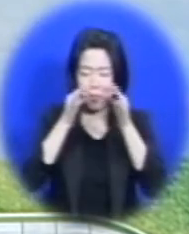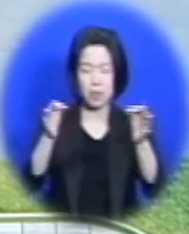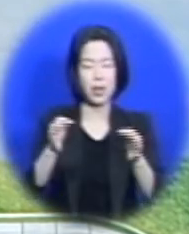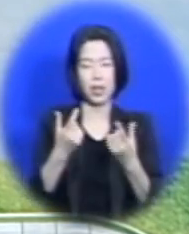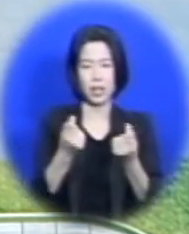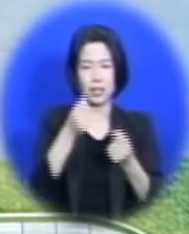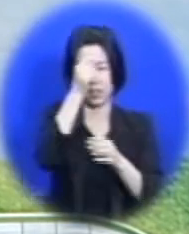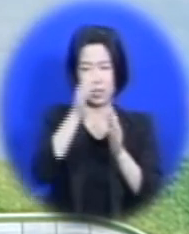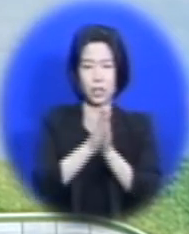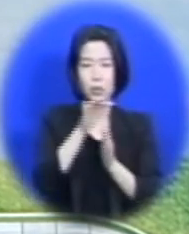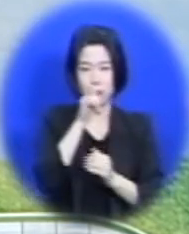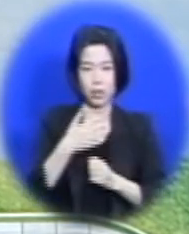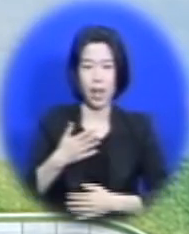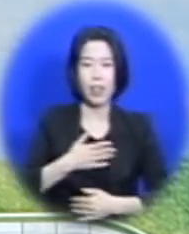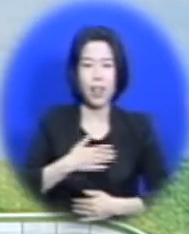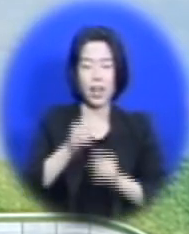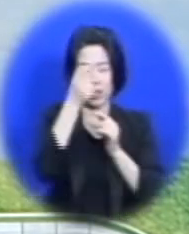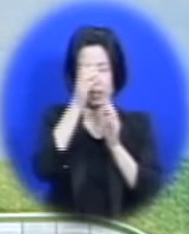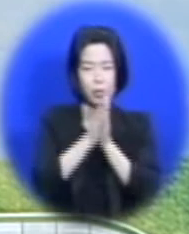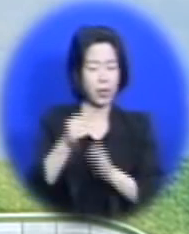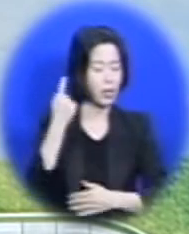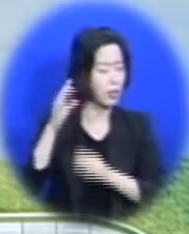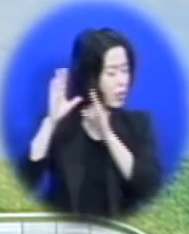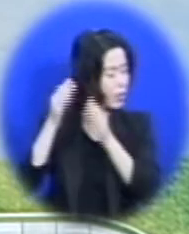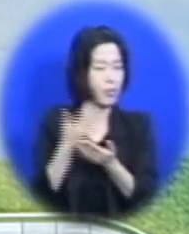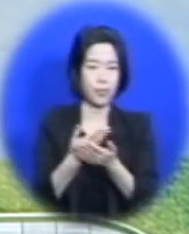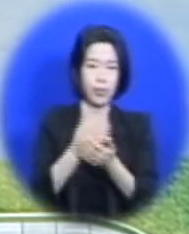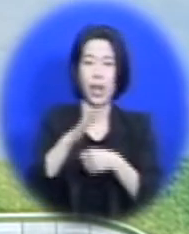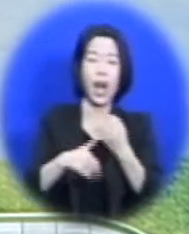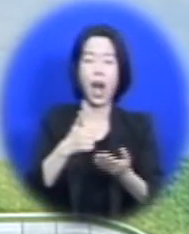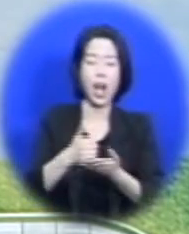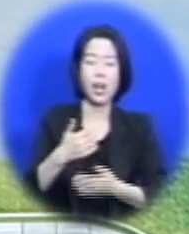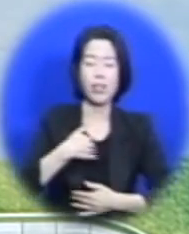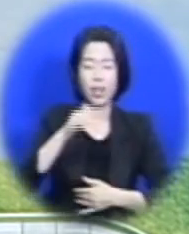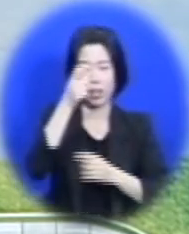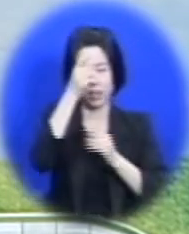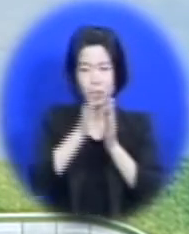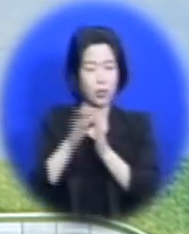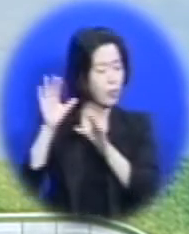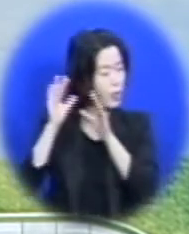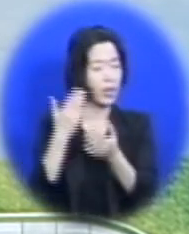나옵니다. 내 기도에 귀를 기울여 주십시오. 하나님, 내 기도에 귀를 기울여 주십시오.